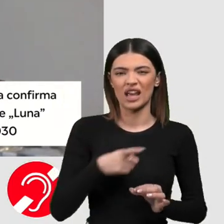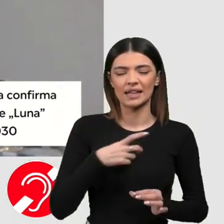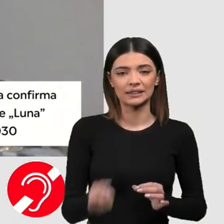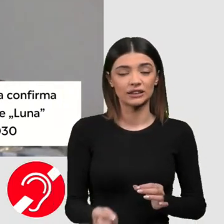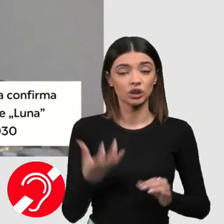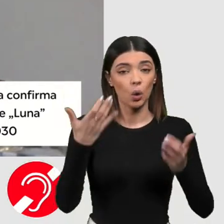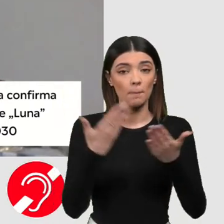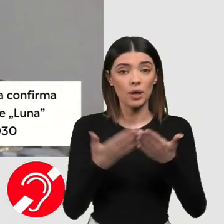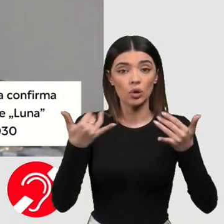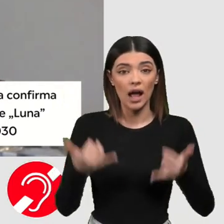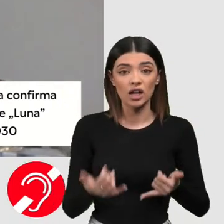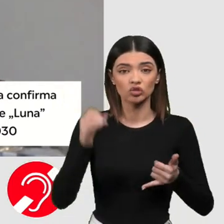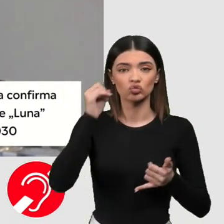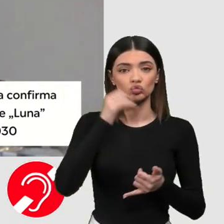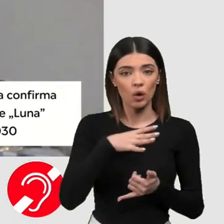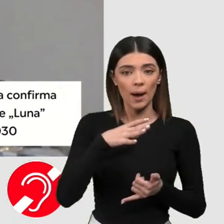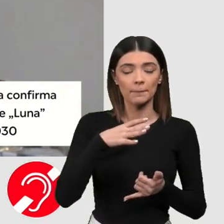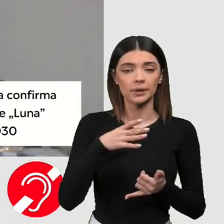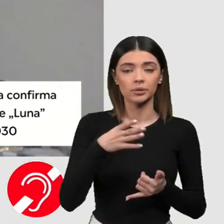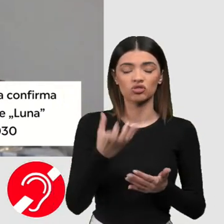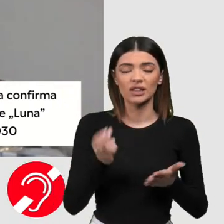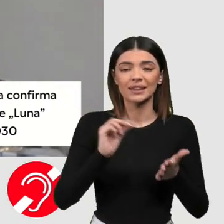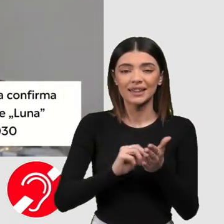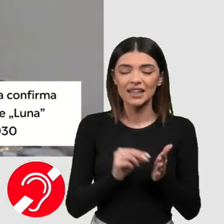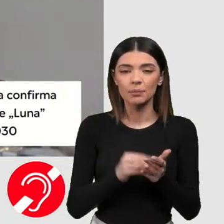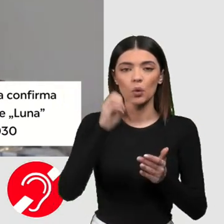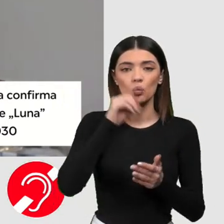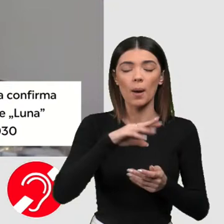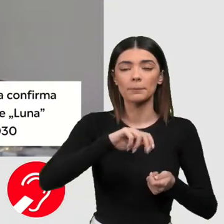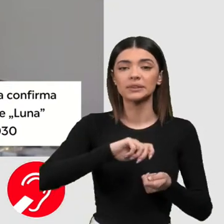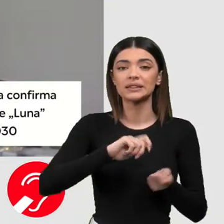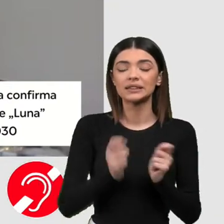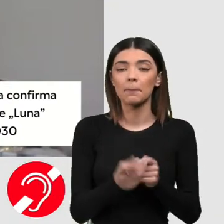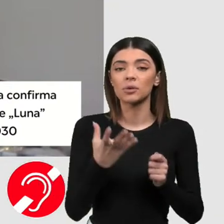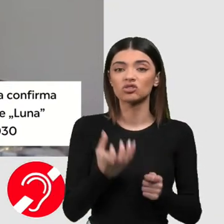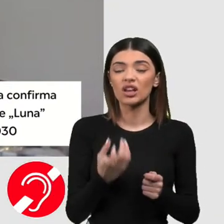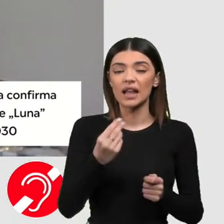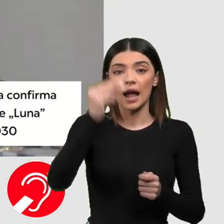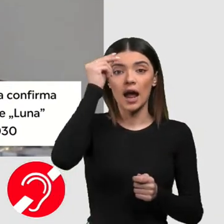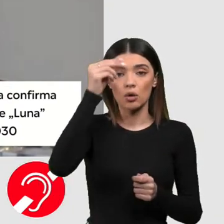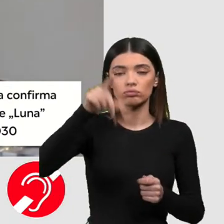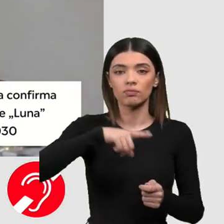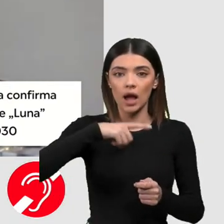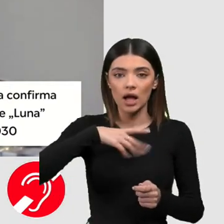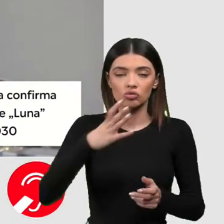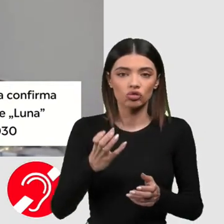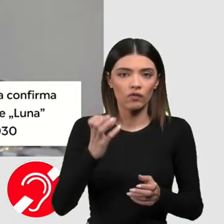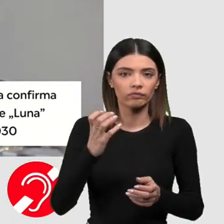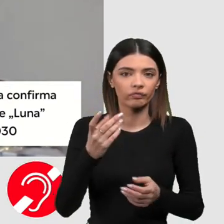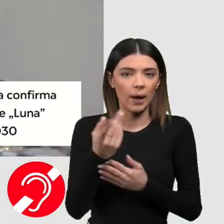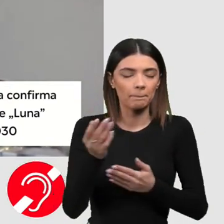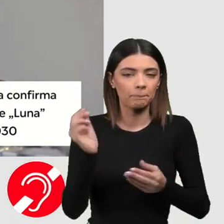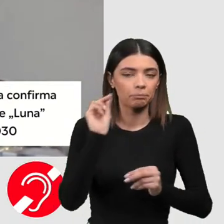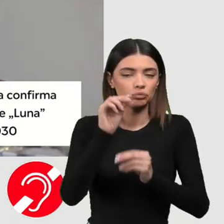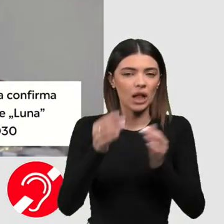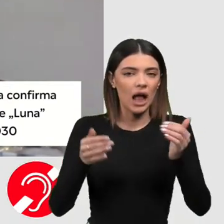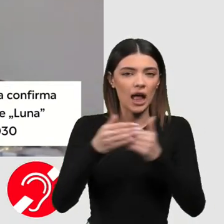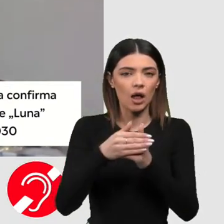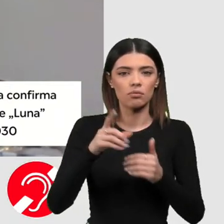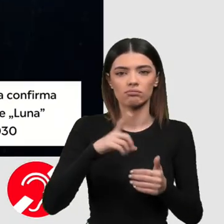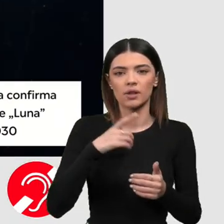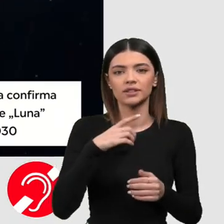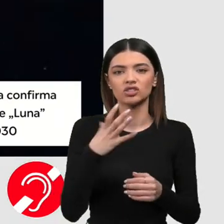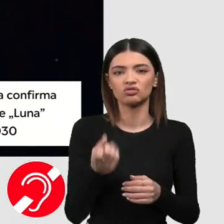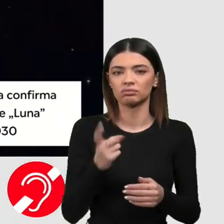planul nostru confirmarea, adică uman, confirmarea vieții extraterestre, sigur că da, ar fi mai întâi o revoluție